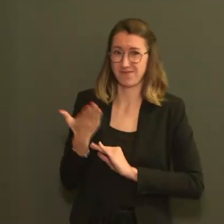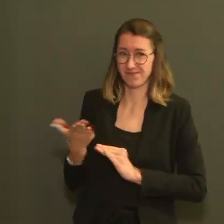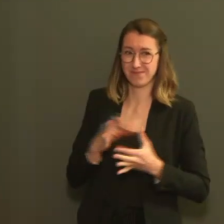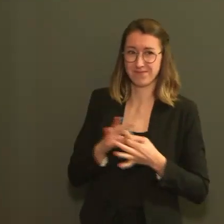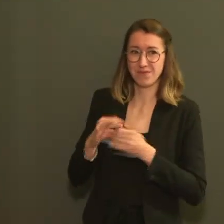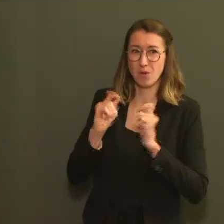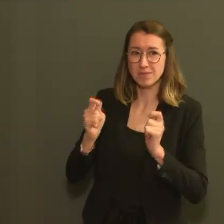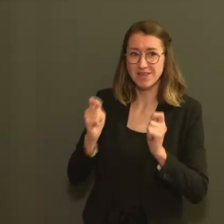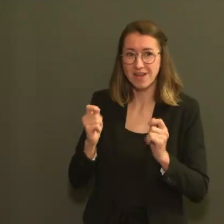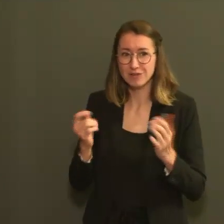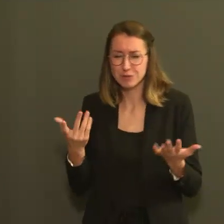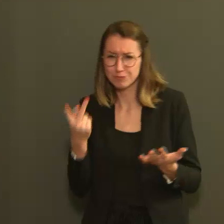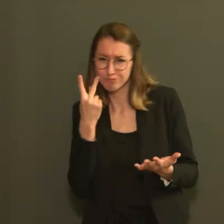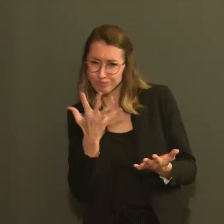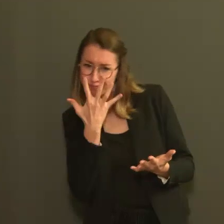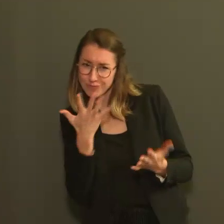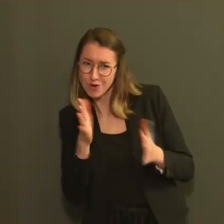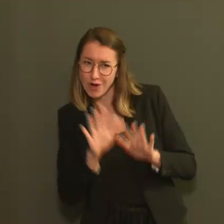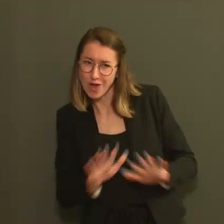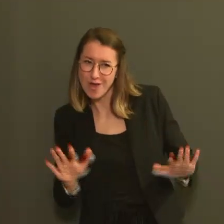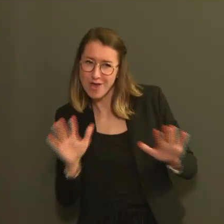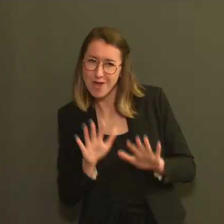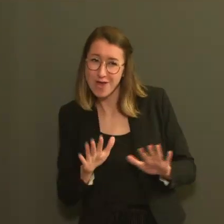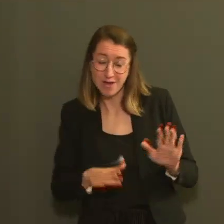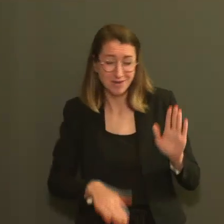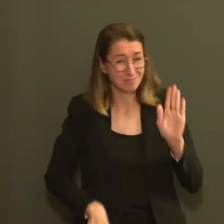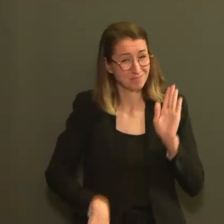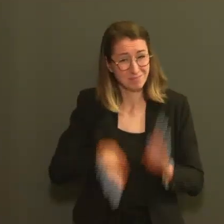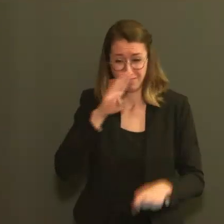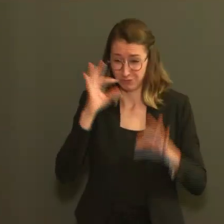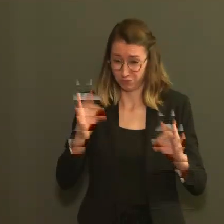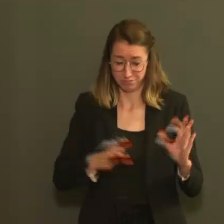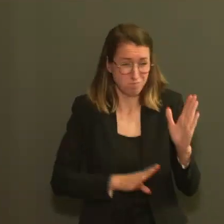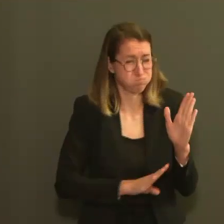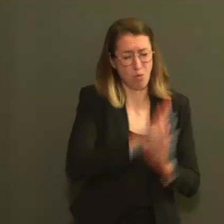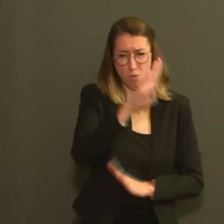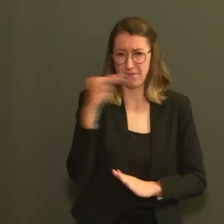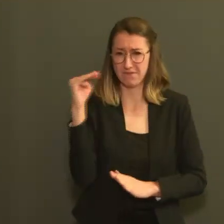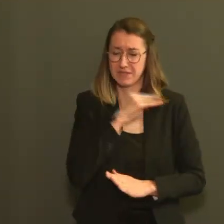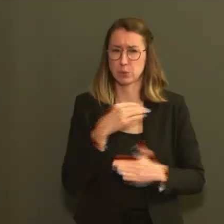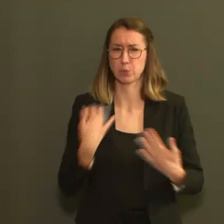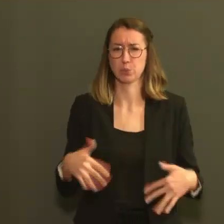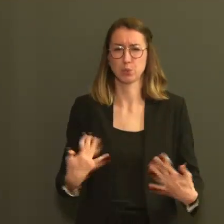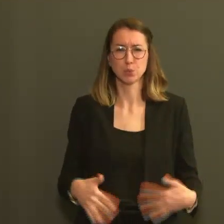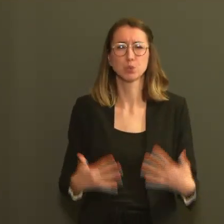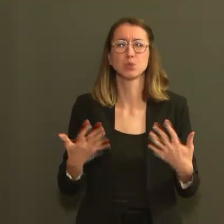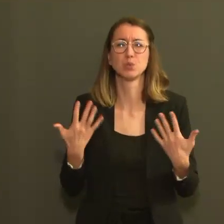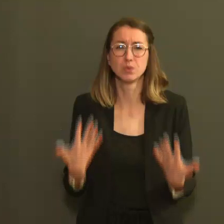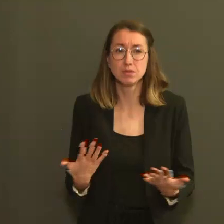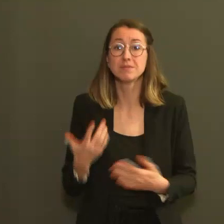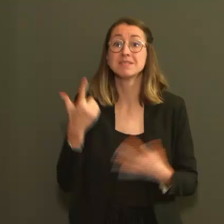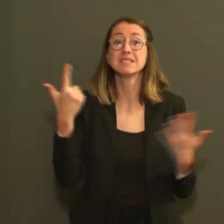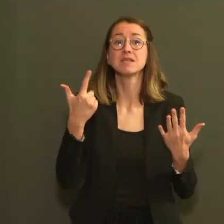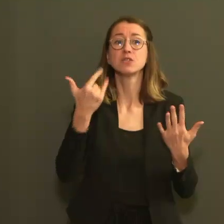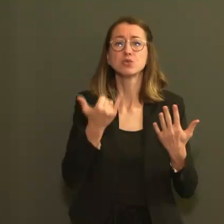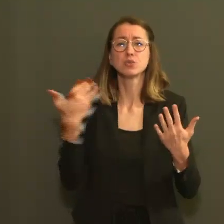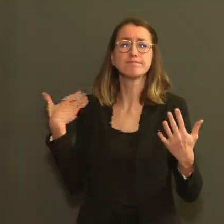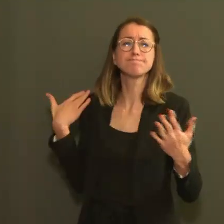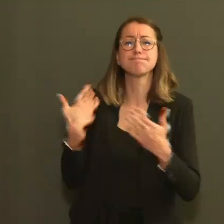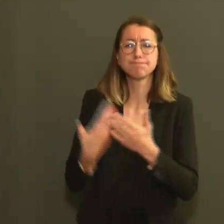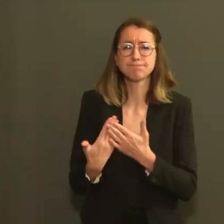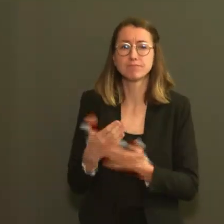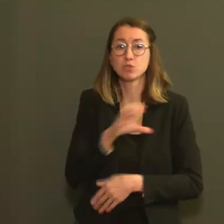peut parfois en tromper certains. Au cours des 7 derniers jours, on a en moyenne 152 nouvelles admissions